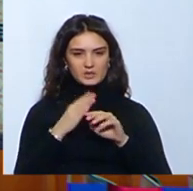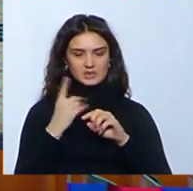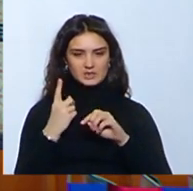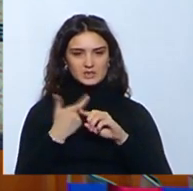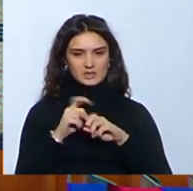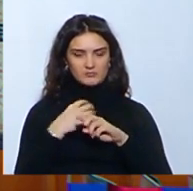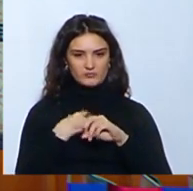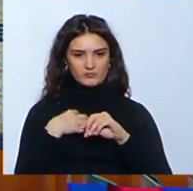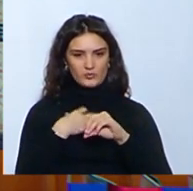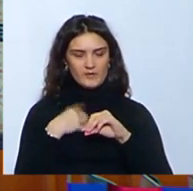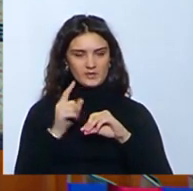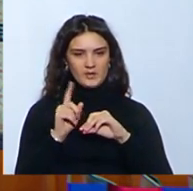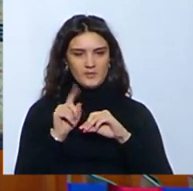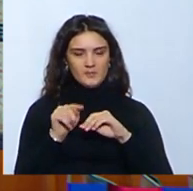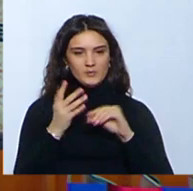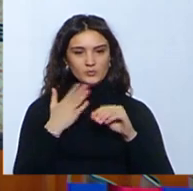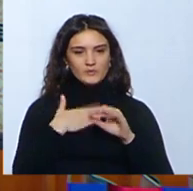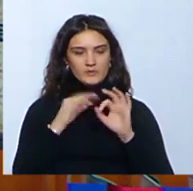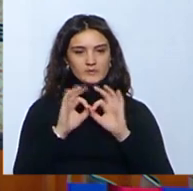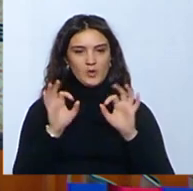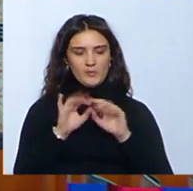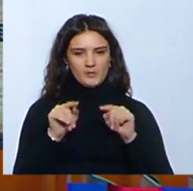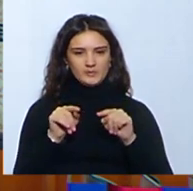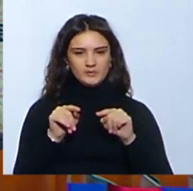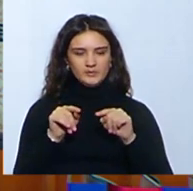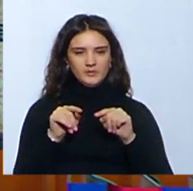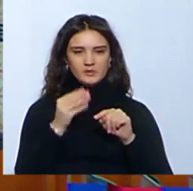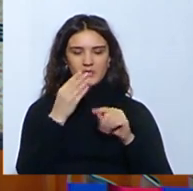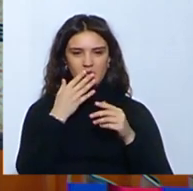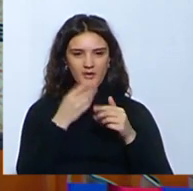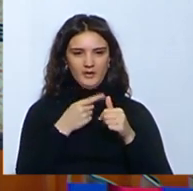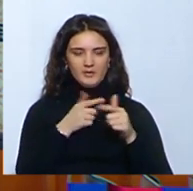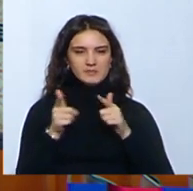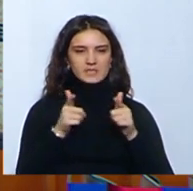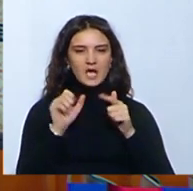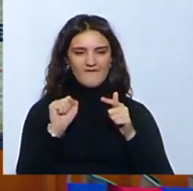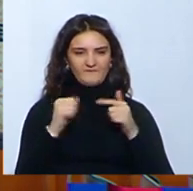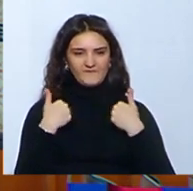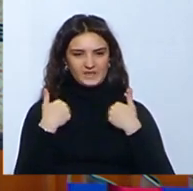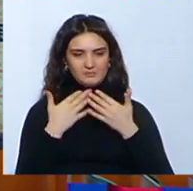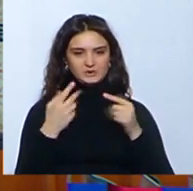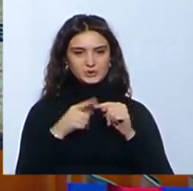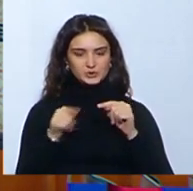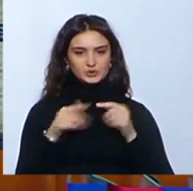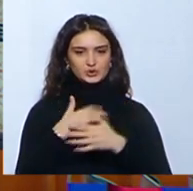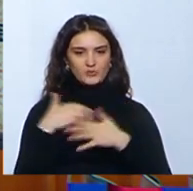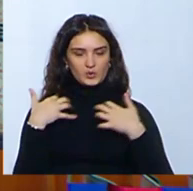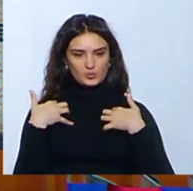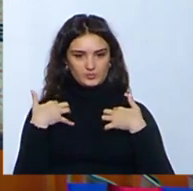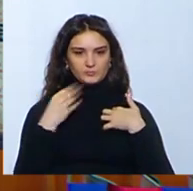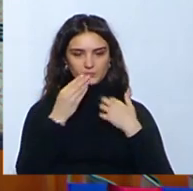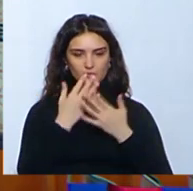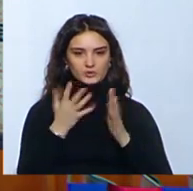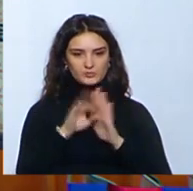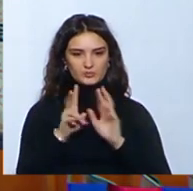ძალიან მნიშვნელოვანი თავისებურება. თუ ჩვენ ვლაპარაკობთ საკუთრივ მზა A ვიტამინზე, ის უნდა ცხოველური წარმოშობის